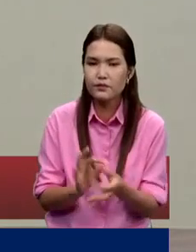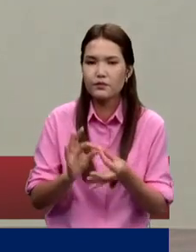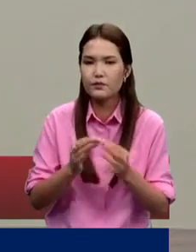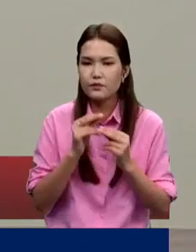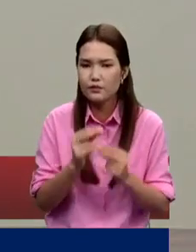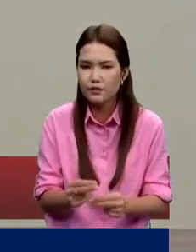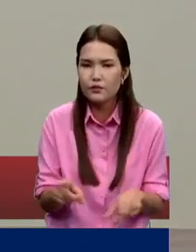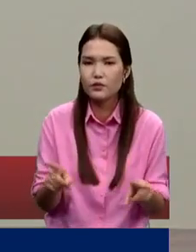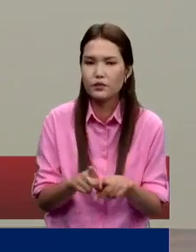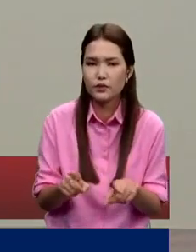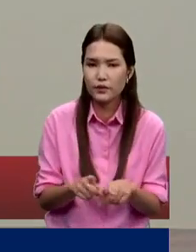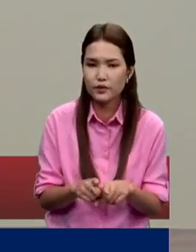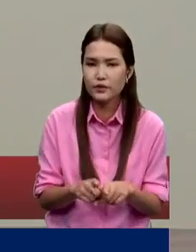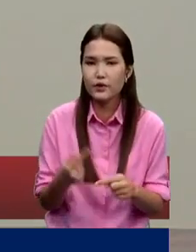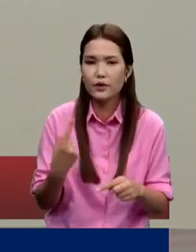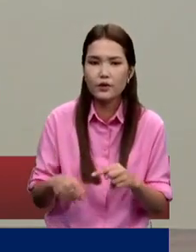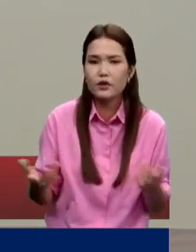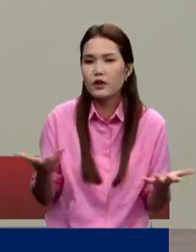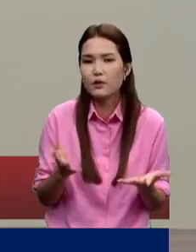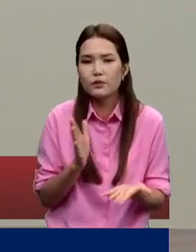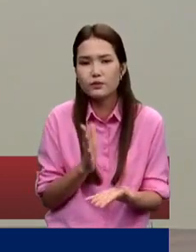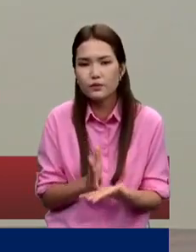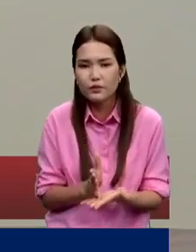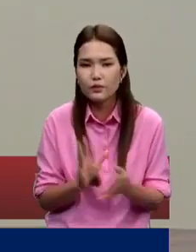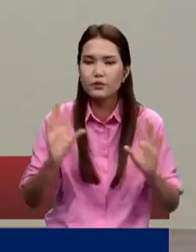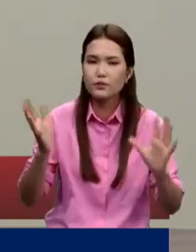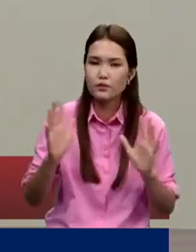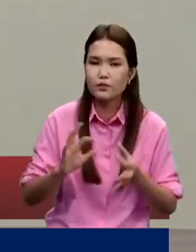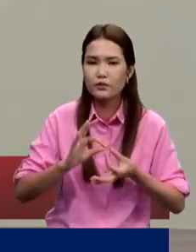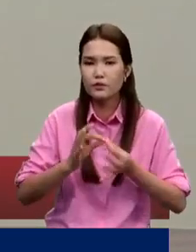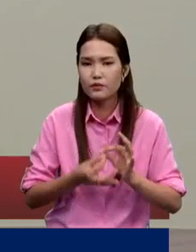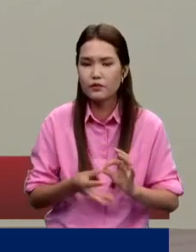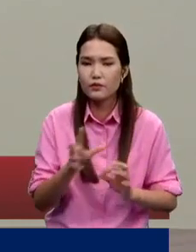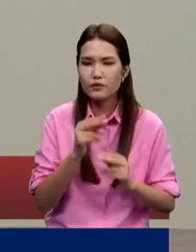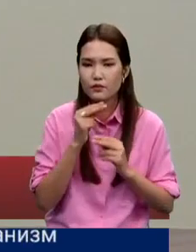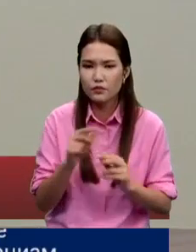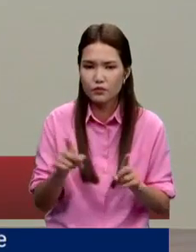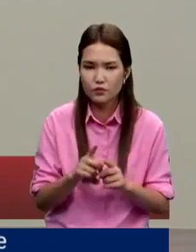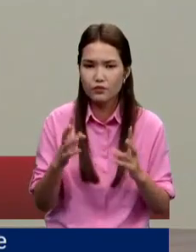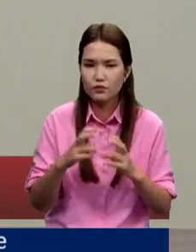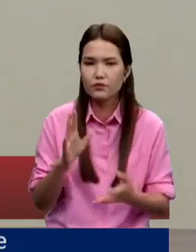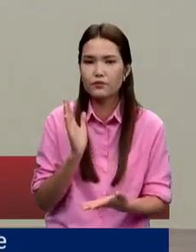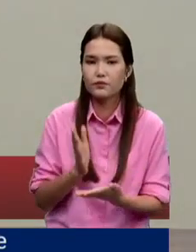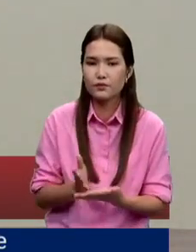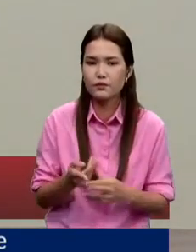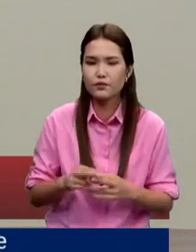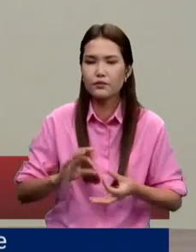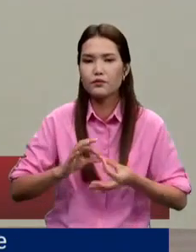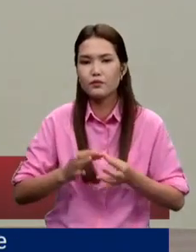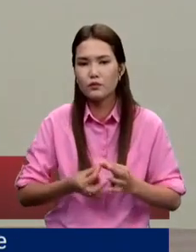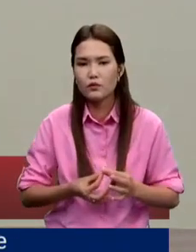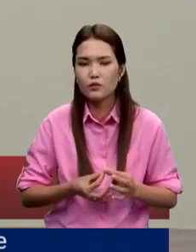санында. Егер қандай да бір жағдай болып, ауру саны өсіп жатқатын болса, бізде дәрі-дәрмектеріміздің